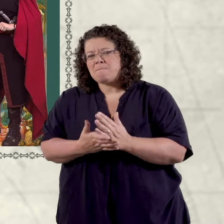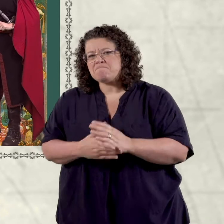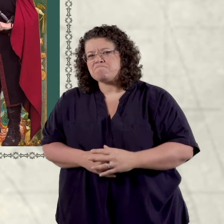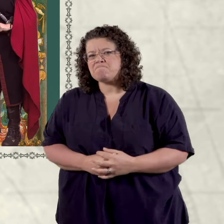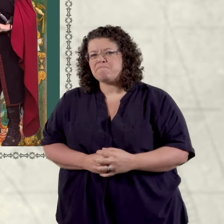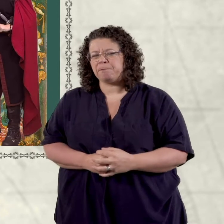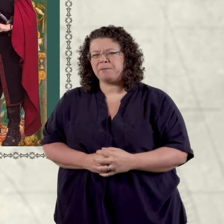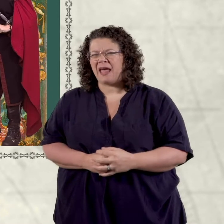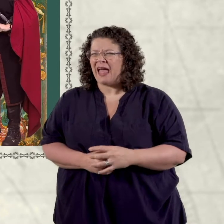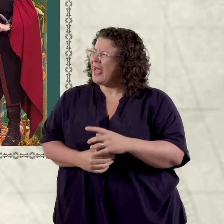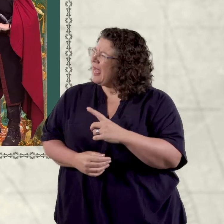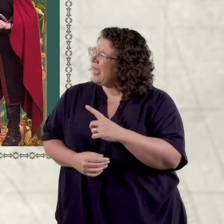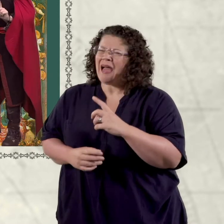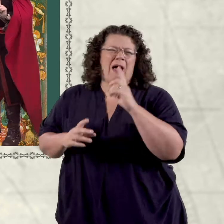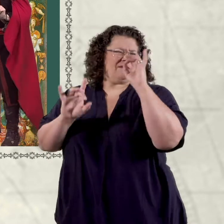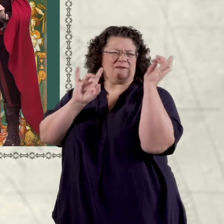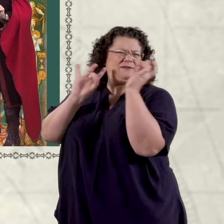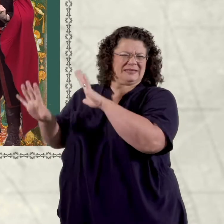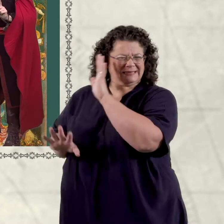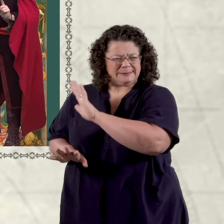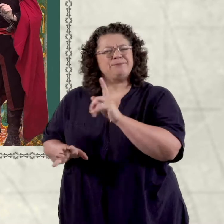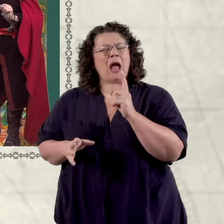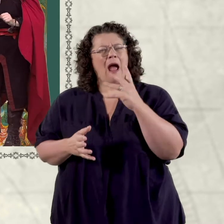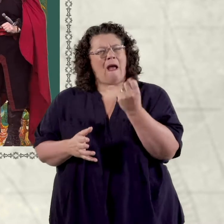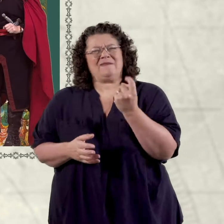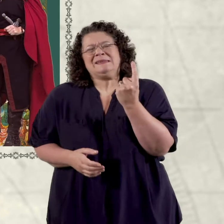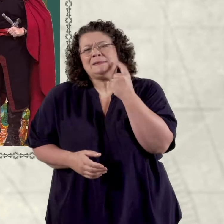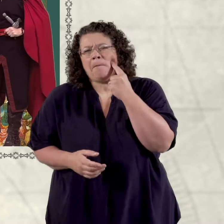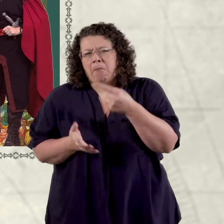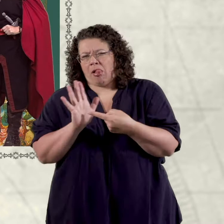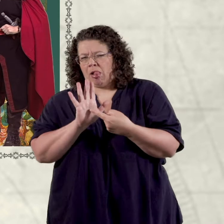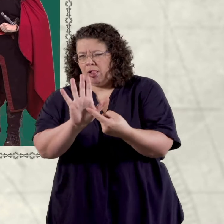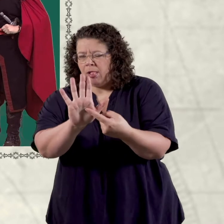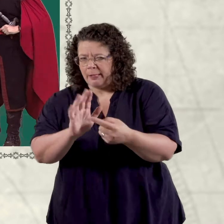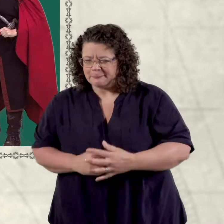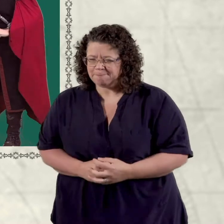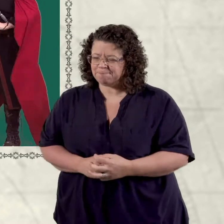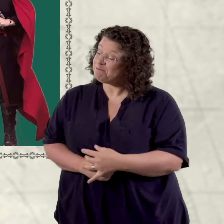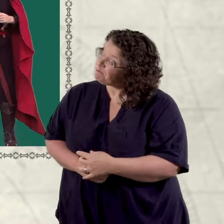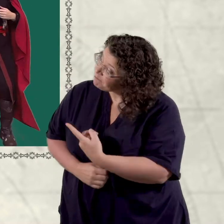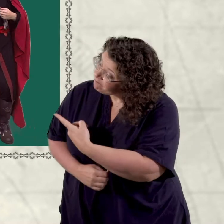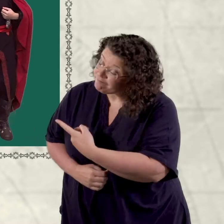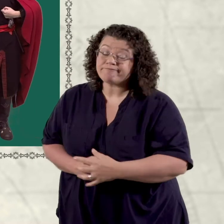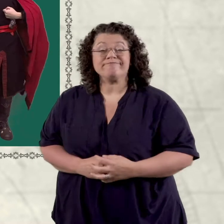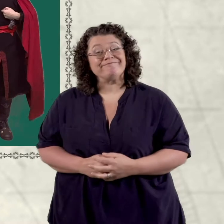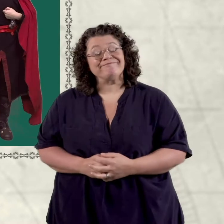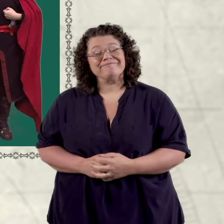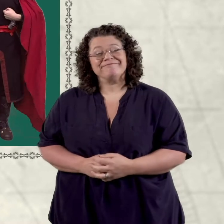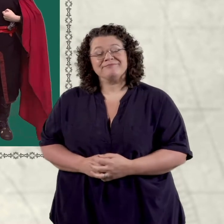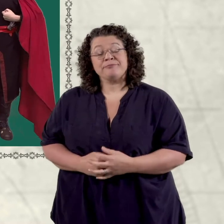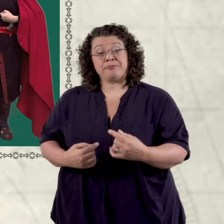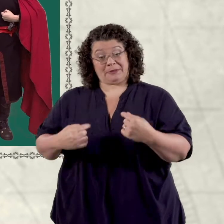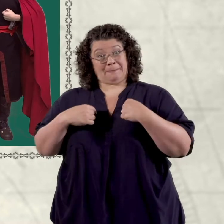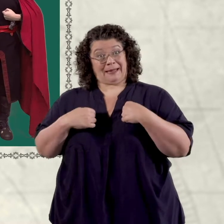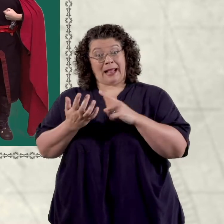sul y pys yn ceisio deall ti. Dwi wedi creu un llawer symlach. Dyma hi. Dyma